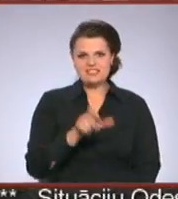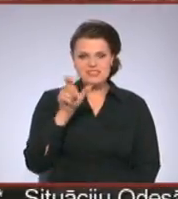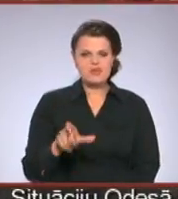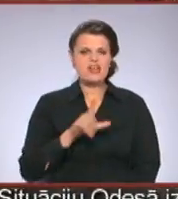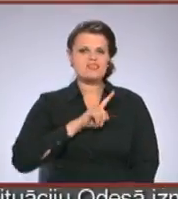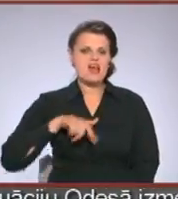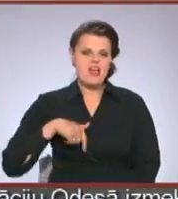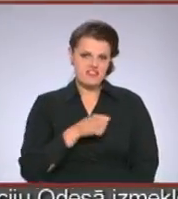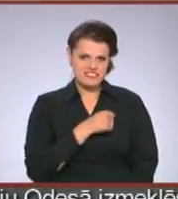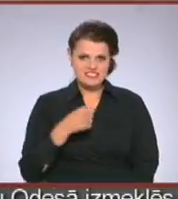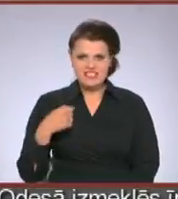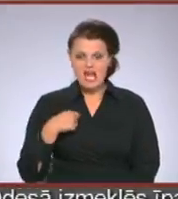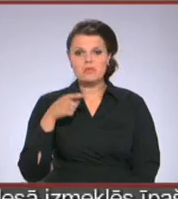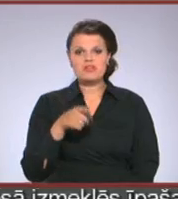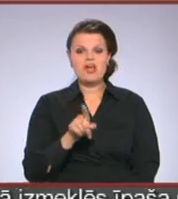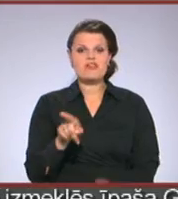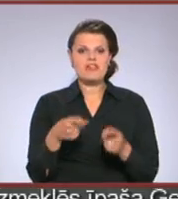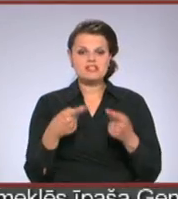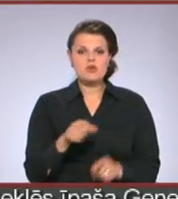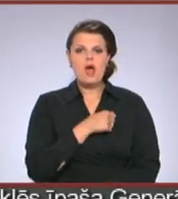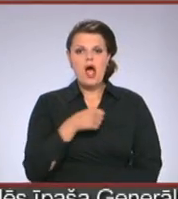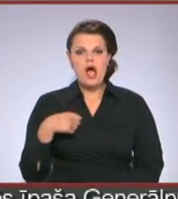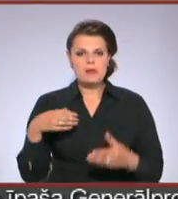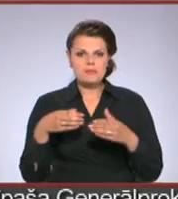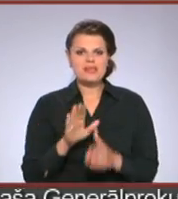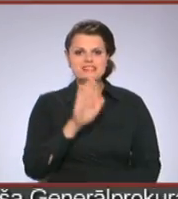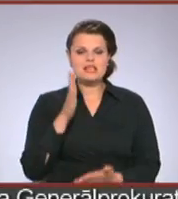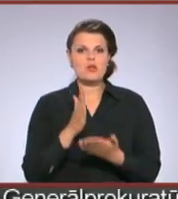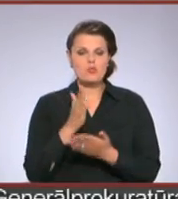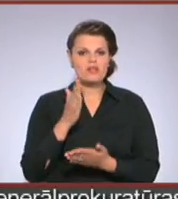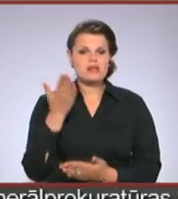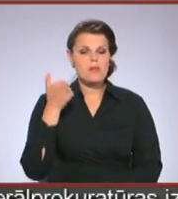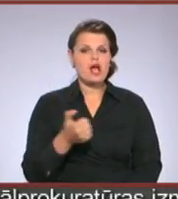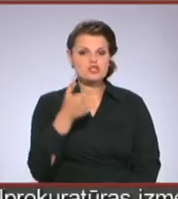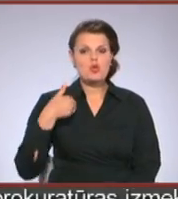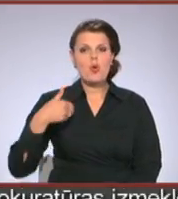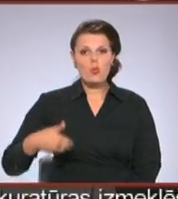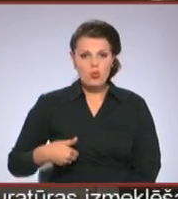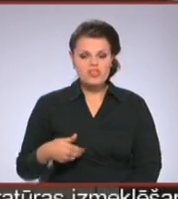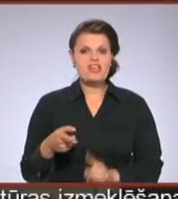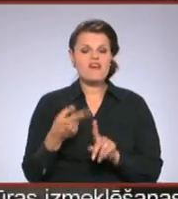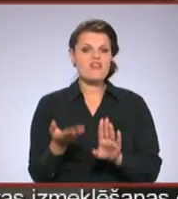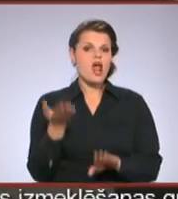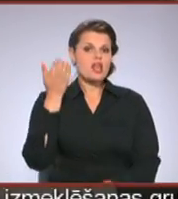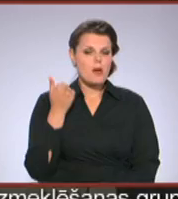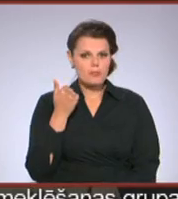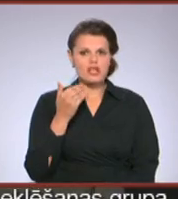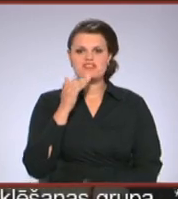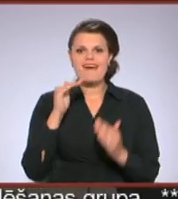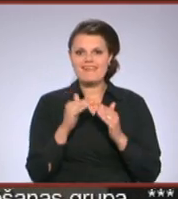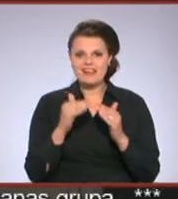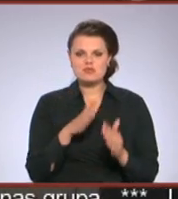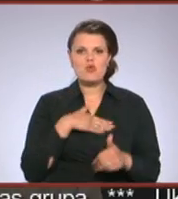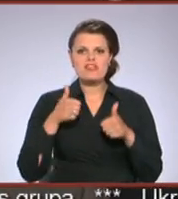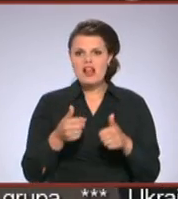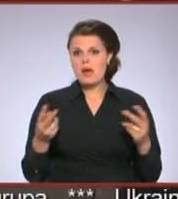Latvijas armiju. Pērn Nacionālo bruņoto spēku diena notika Kuldīgā, iepriekš Rēzeknē. Es domāju, ka ļoti laba tradīcija, no Rīgā